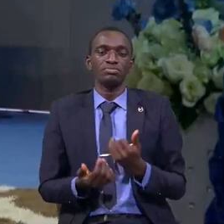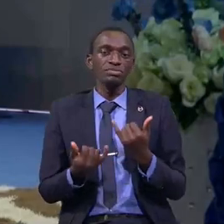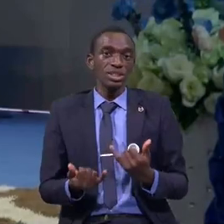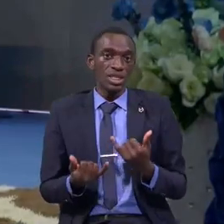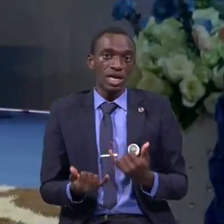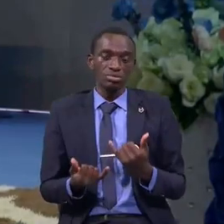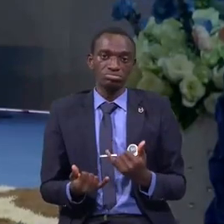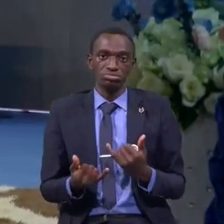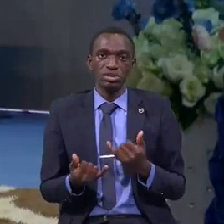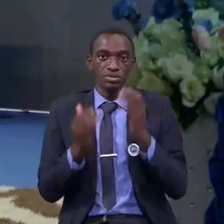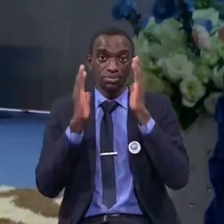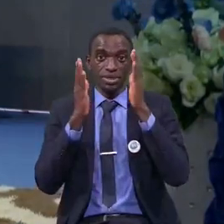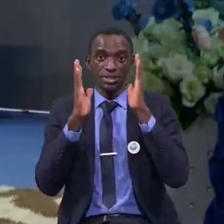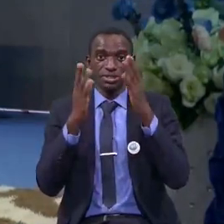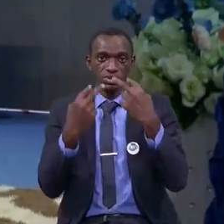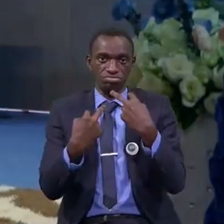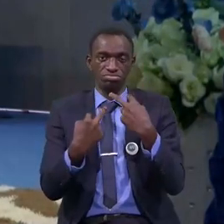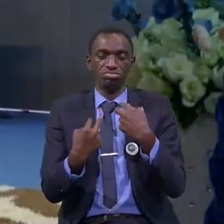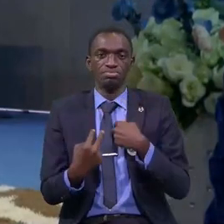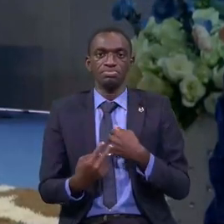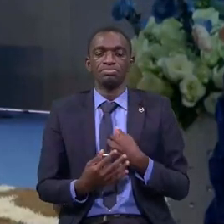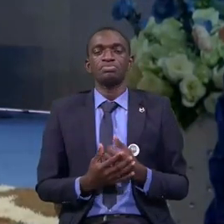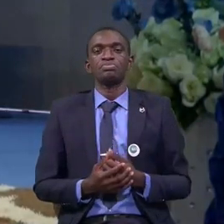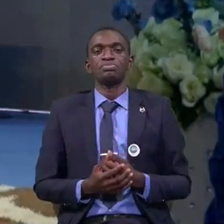La tête baissée, les yeux fermés.